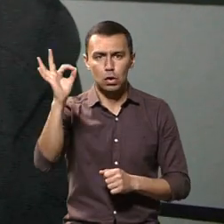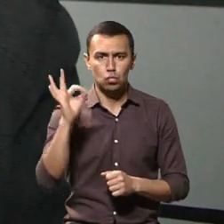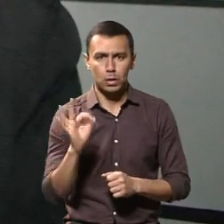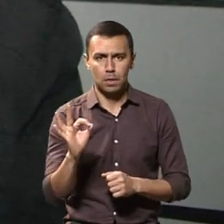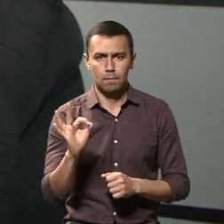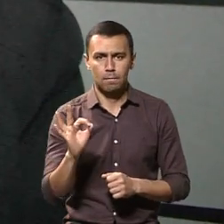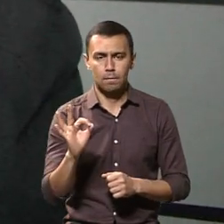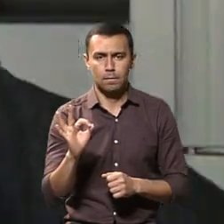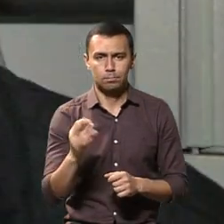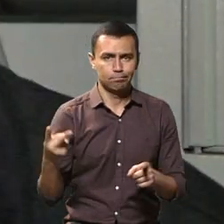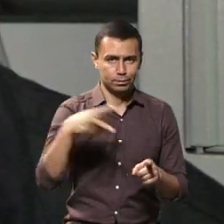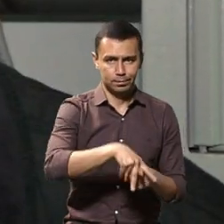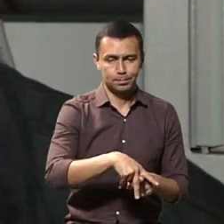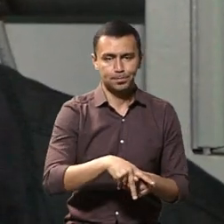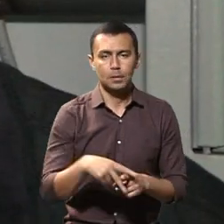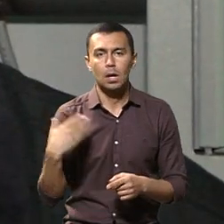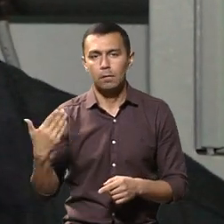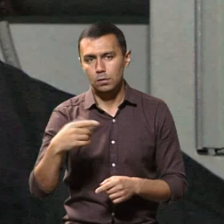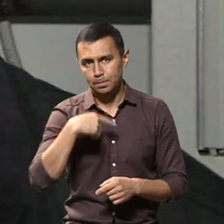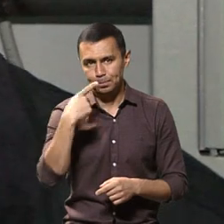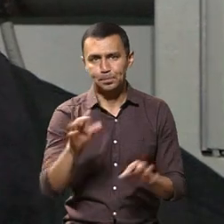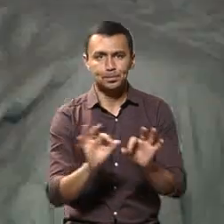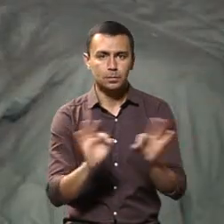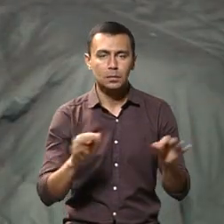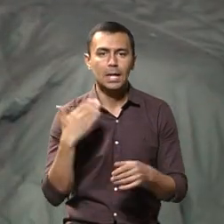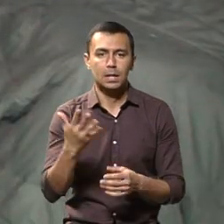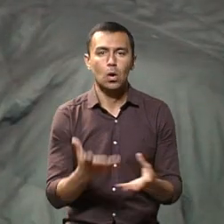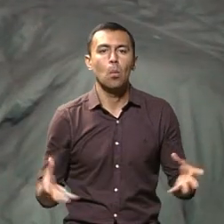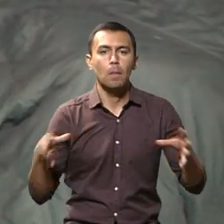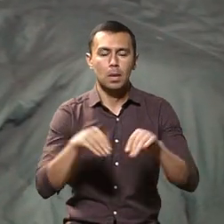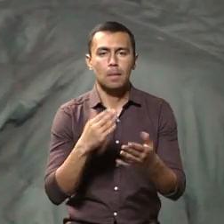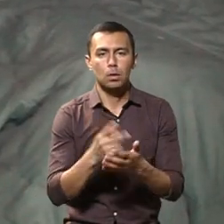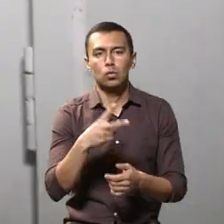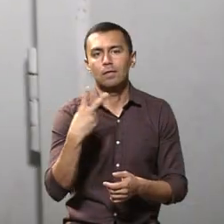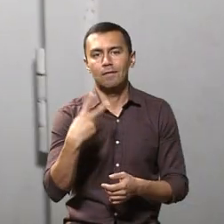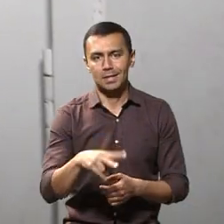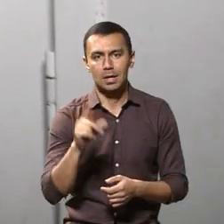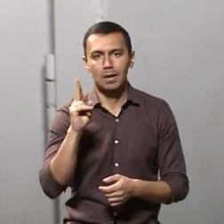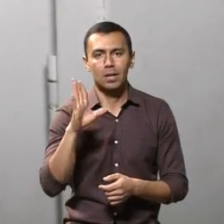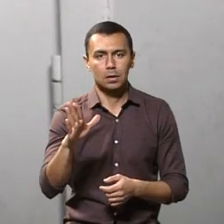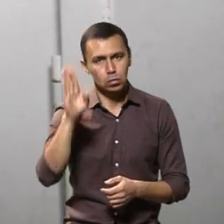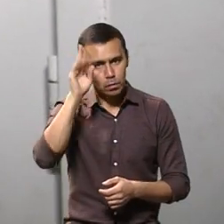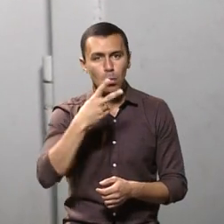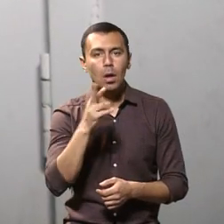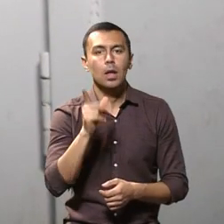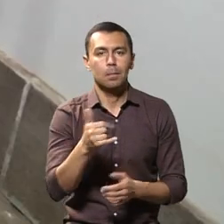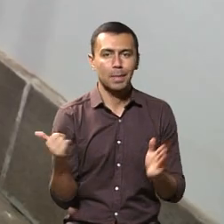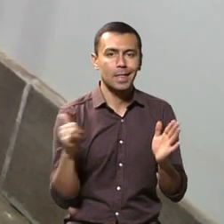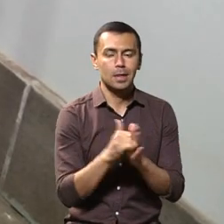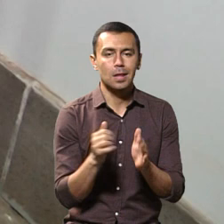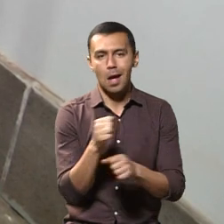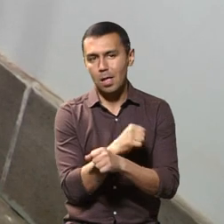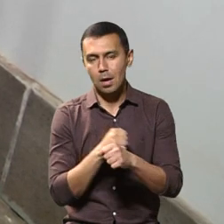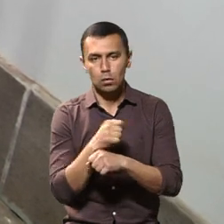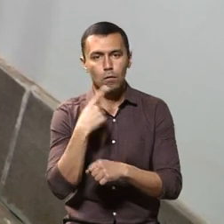75% загрузки. Юрій Бурко-Бурчак каже, їхнє об'єднання має 120 квартир. Чоловік показує, як під'єднали